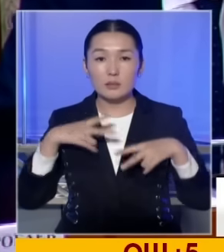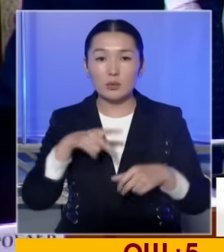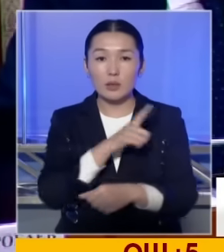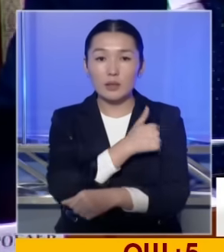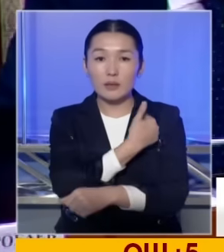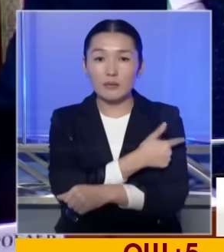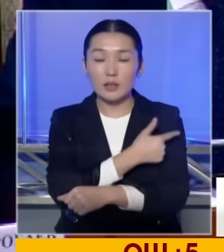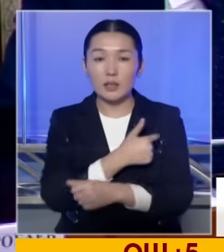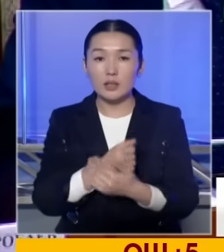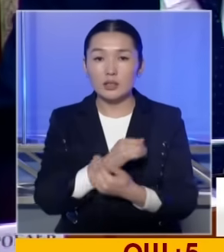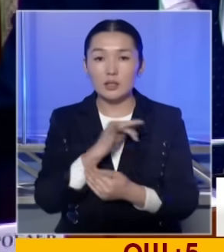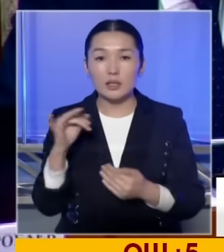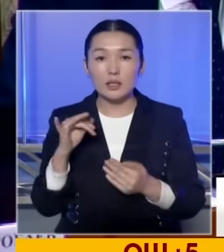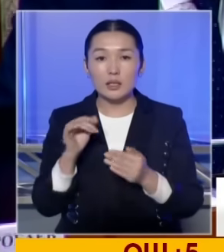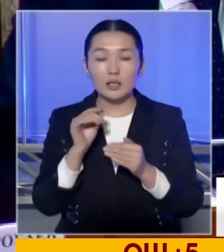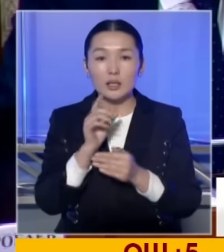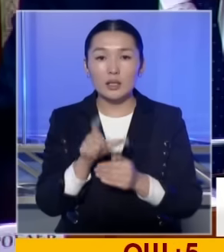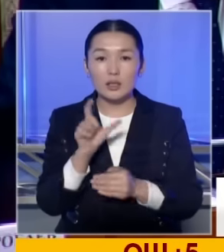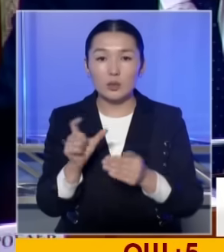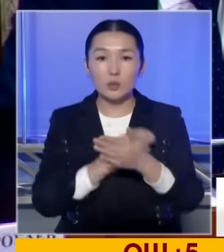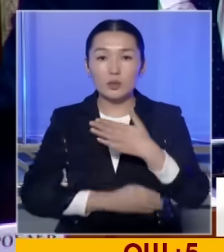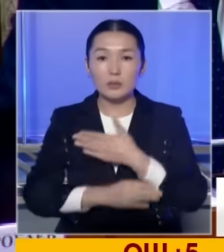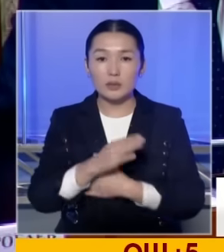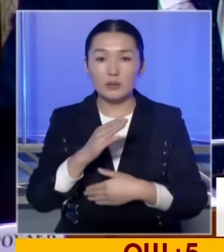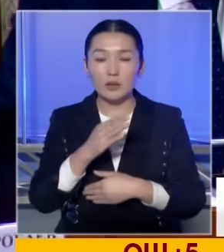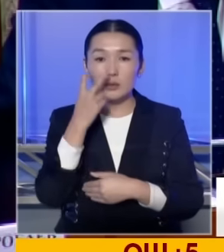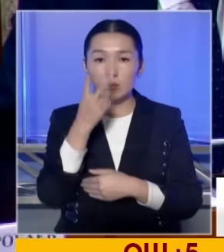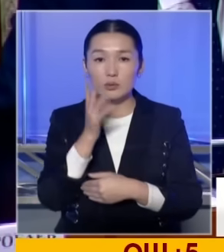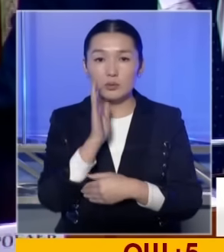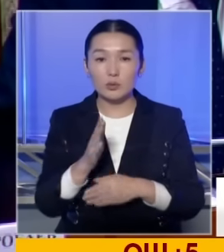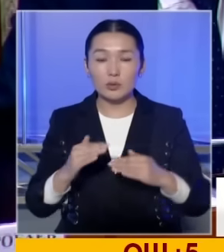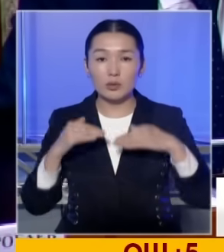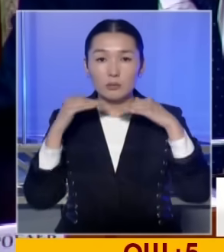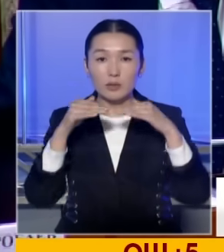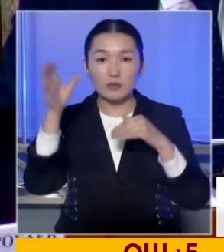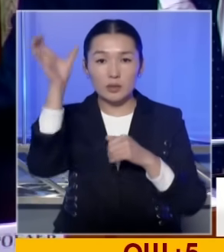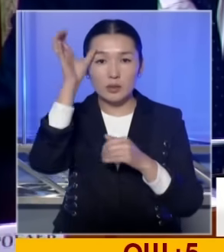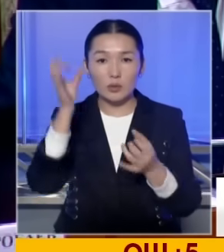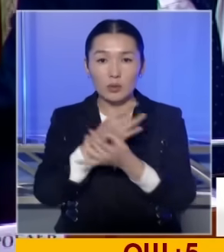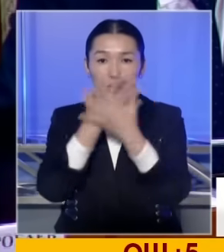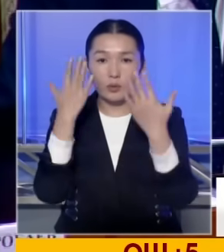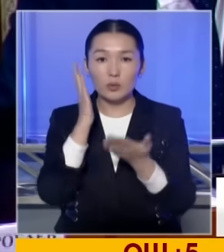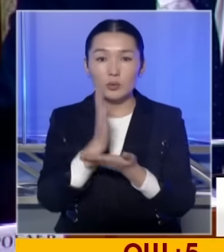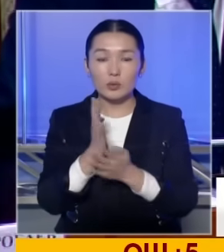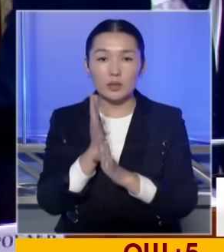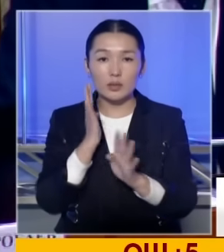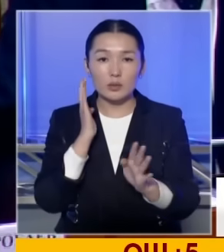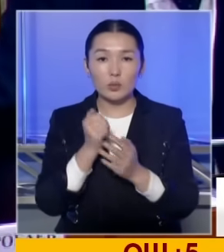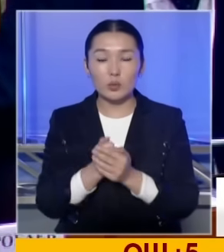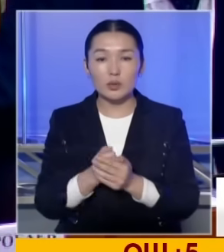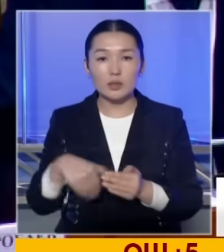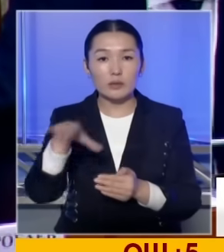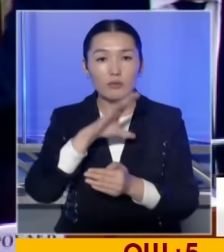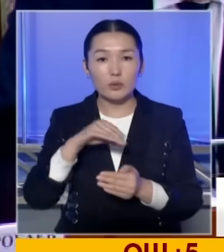анан эң биринчи инвалидтерди карайсыңар деп атат, анан наука менен культура турат очередьте. Биз